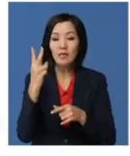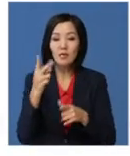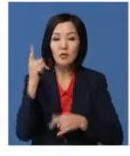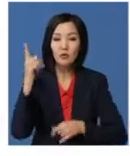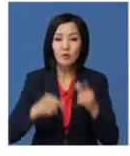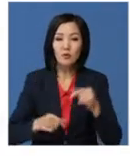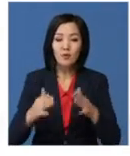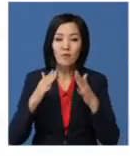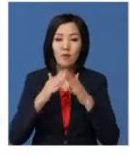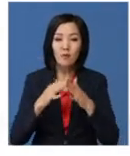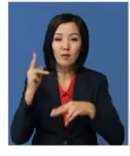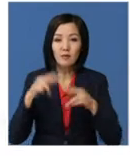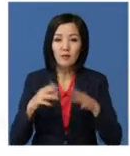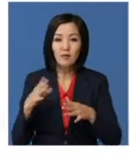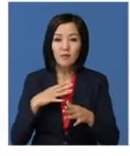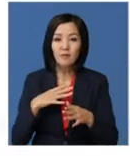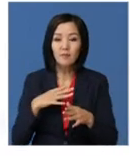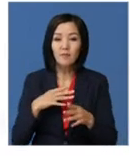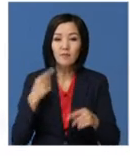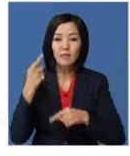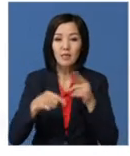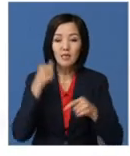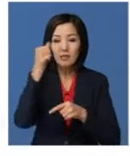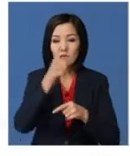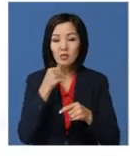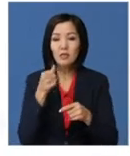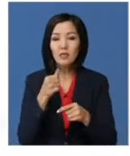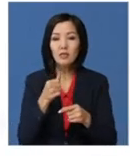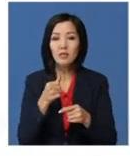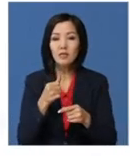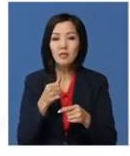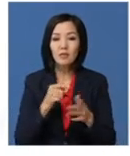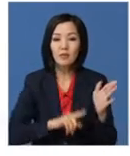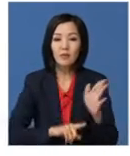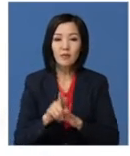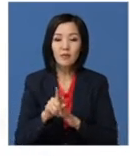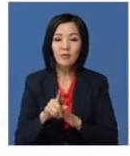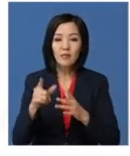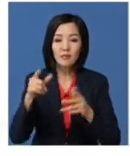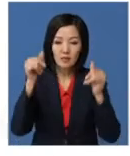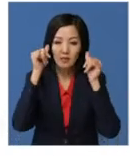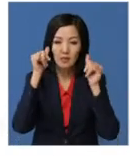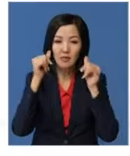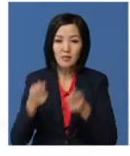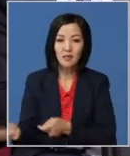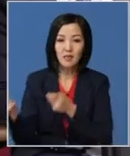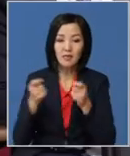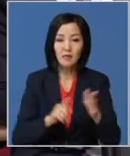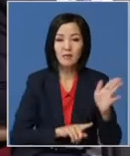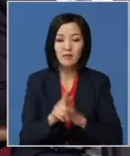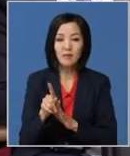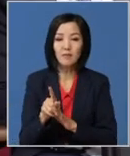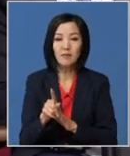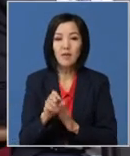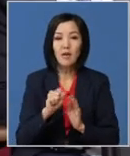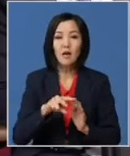фермасын салдық біз биыл. Келесі жылға уже жаңағы жыл басынан бастап сиырларын алып келуге бастаймыз. Алмас